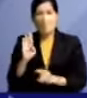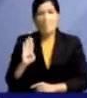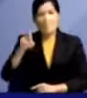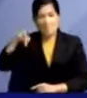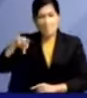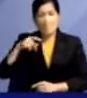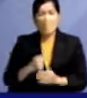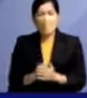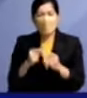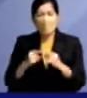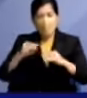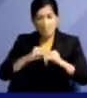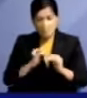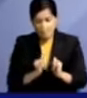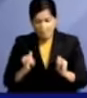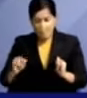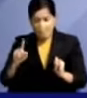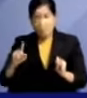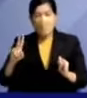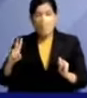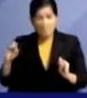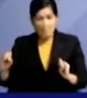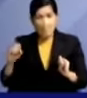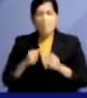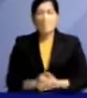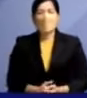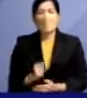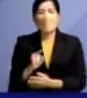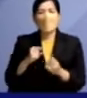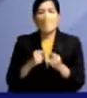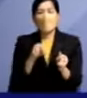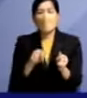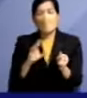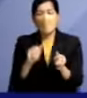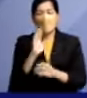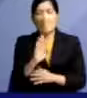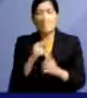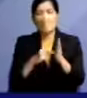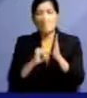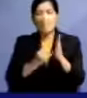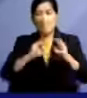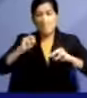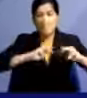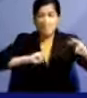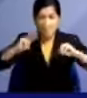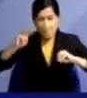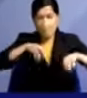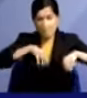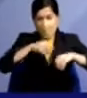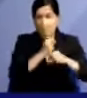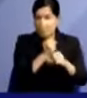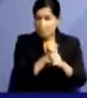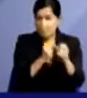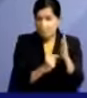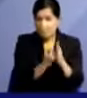วยกันเป็นอีก120เตียงนะคะซึ่งทางด้านของเทศบาลนครสวรรค์นะคะก็ได้เร่งดำเนินการมาตั้งแต่วันศุกร์ที่9กร